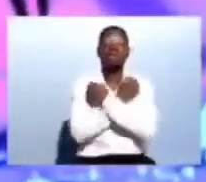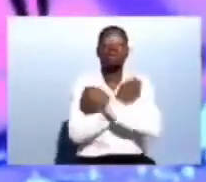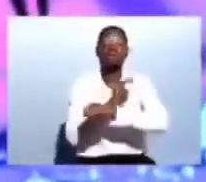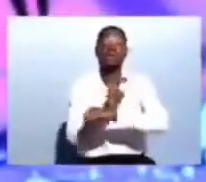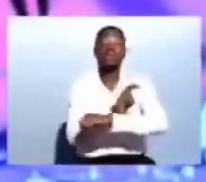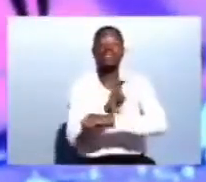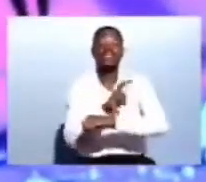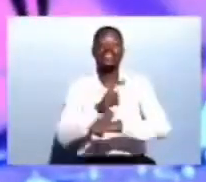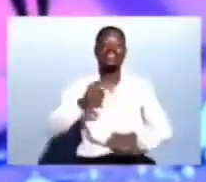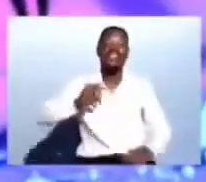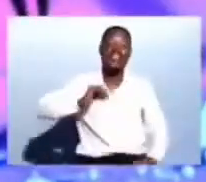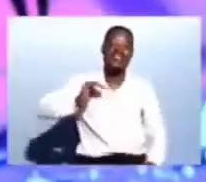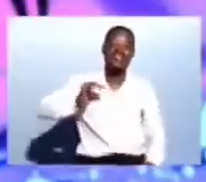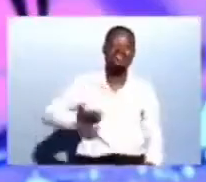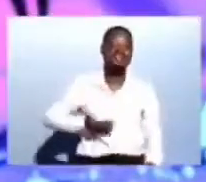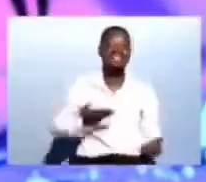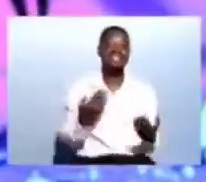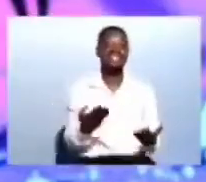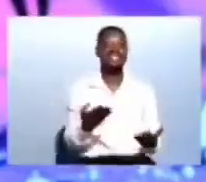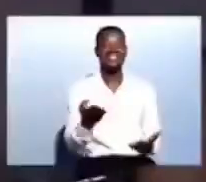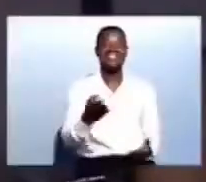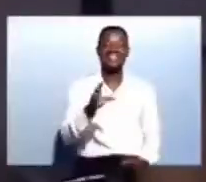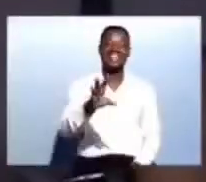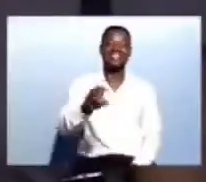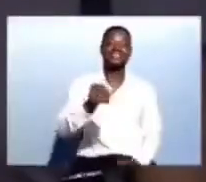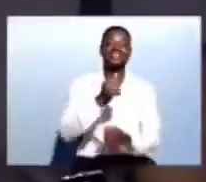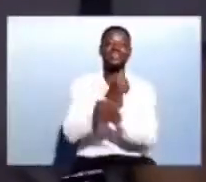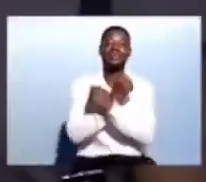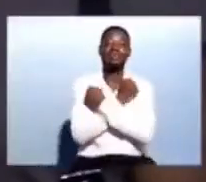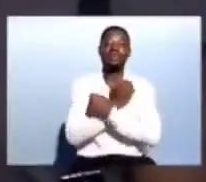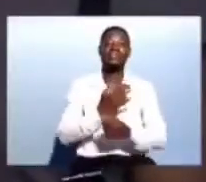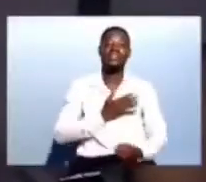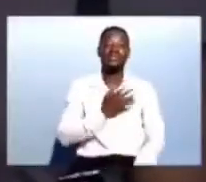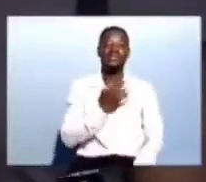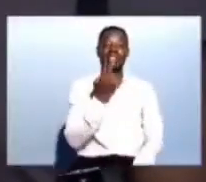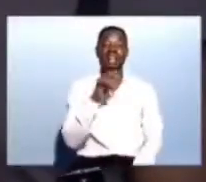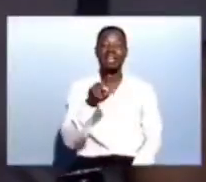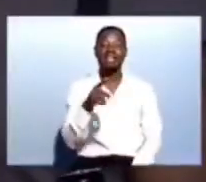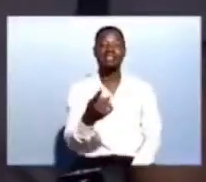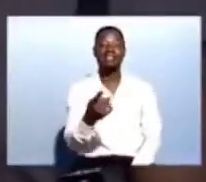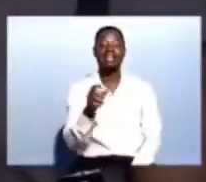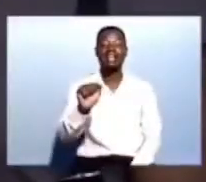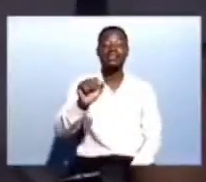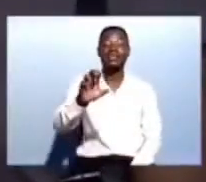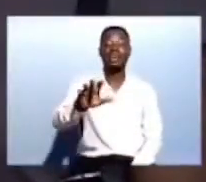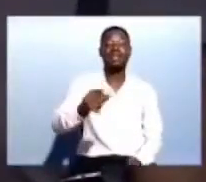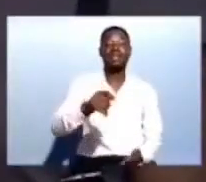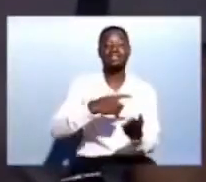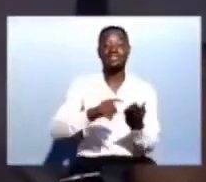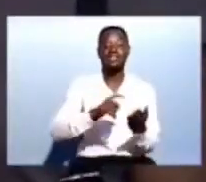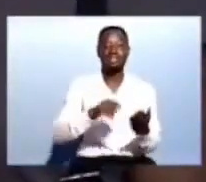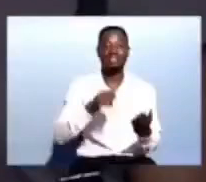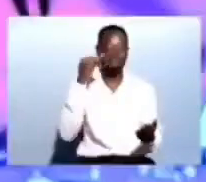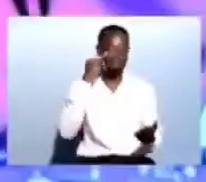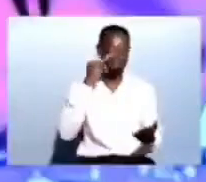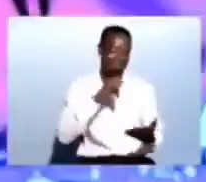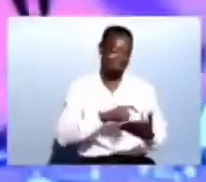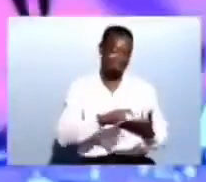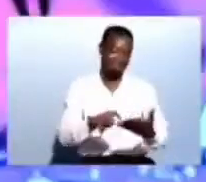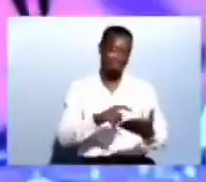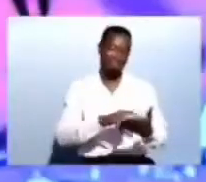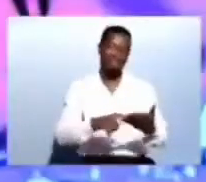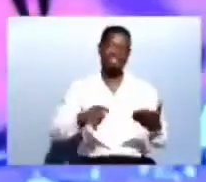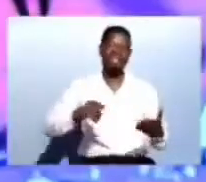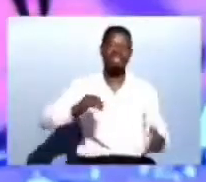mke. Sasa huyu anayechukua upendo wangu ni nani? Ndio anachukua simu, akikutana na jina la kike